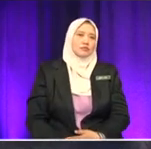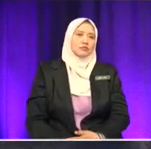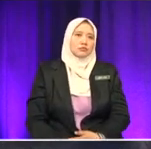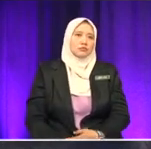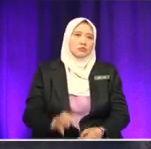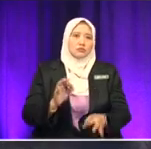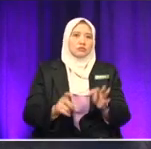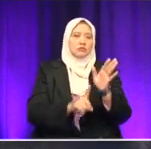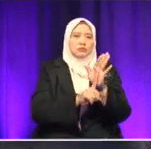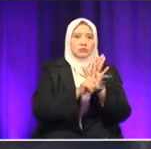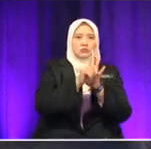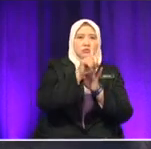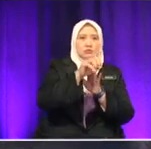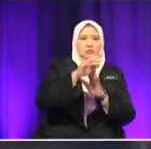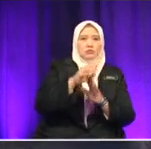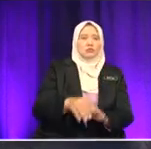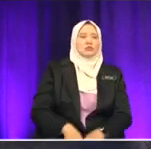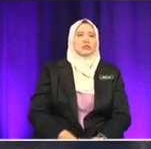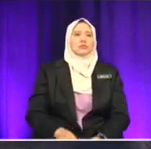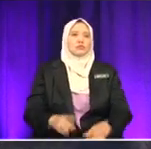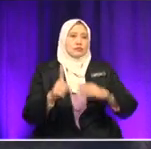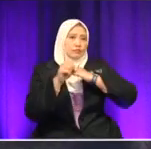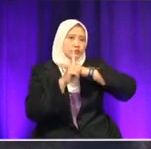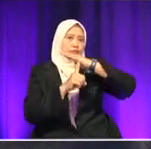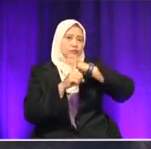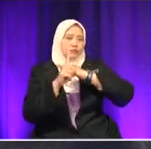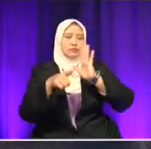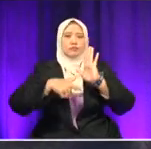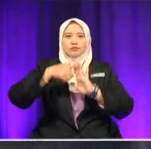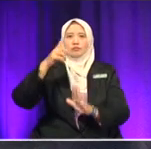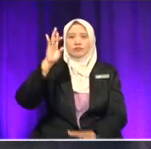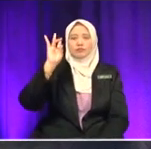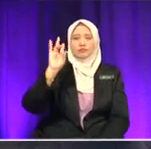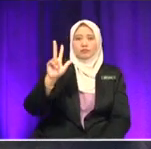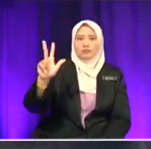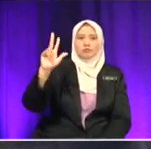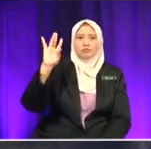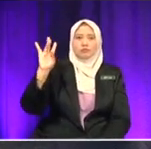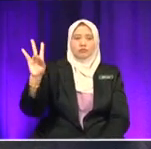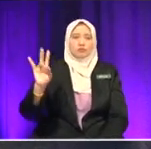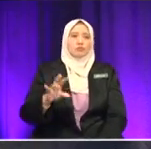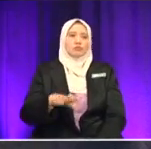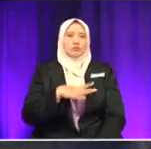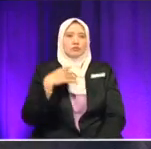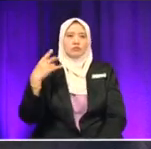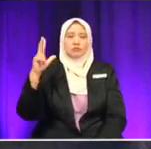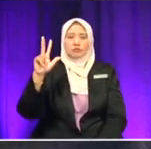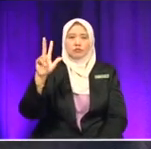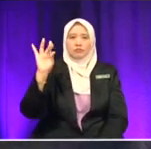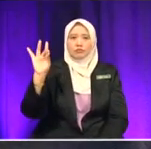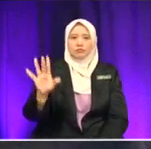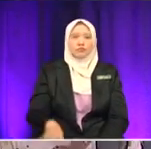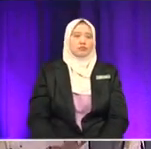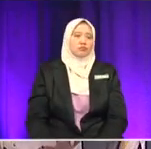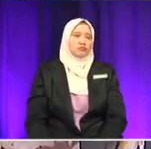lebih daripada 37, 38 ya. Kemudian kalau suhu rendah, bawah daripada itu. Okey. Okey, mari kita lihat faktor